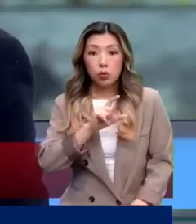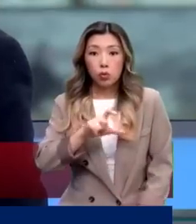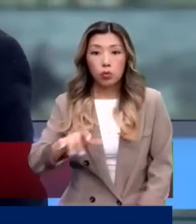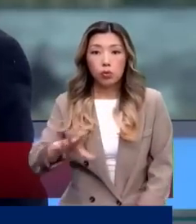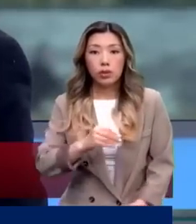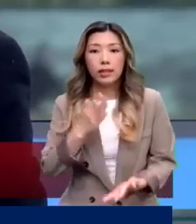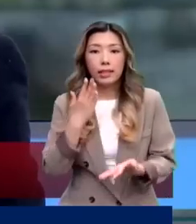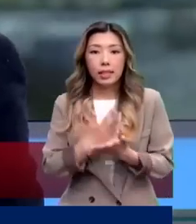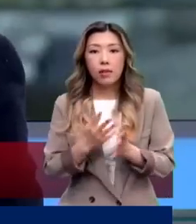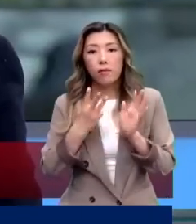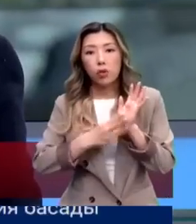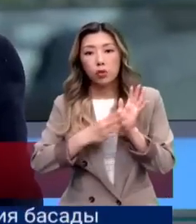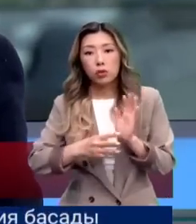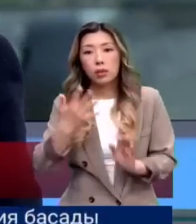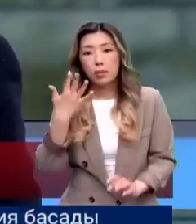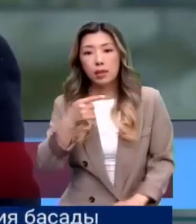фактически